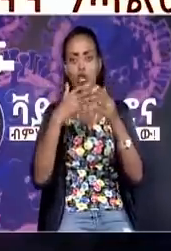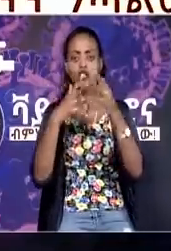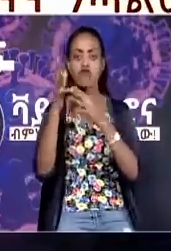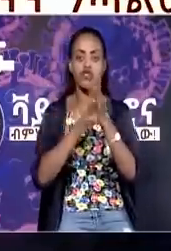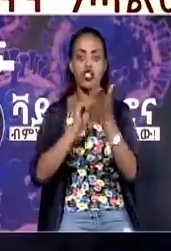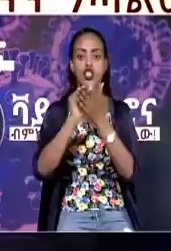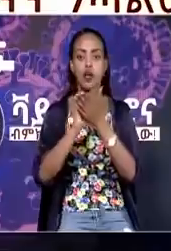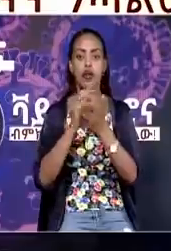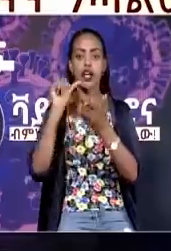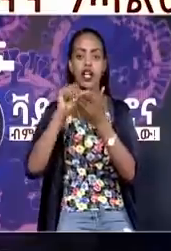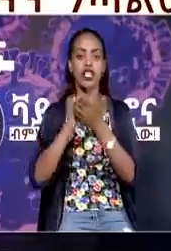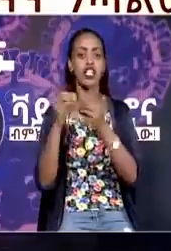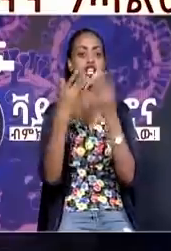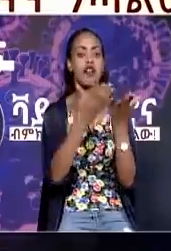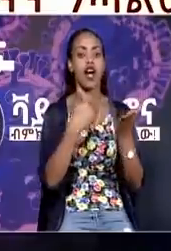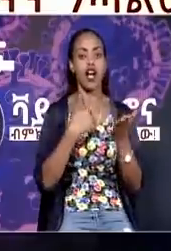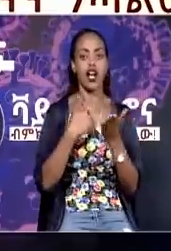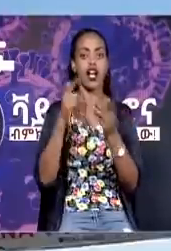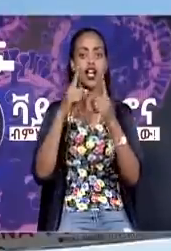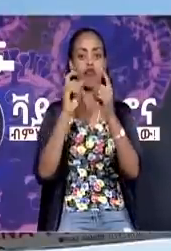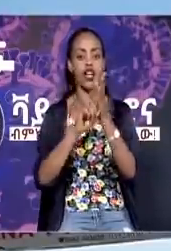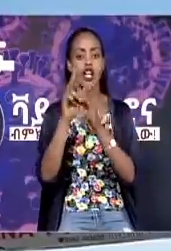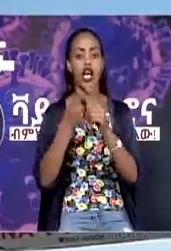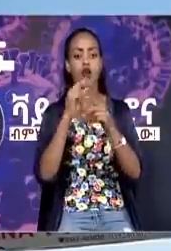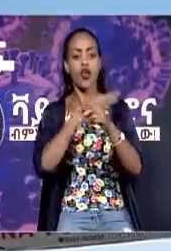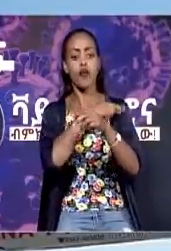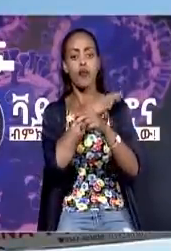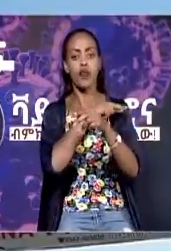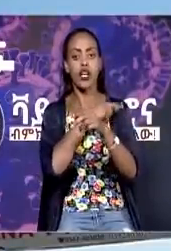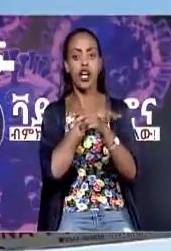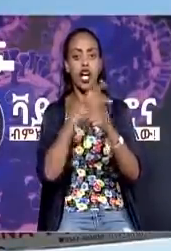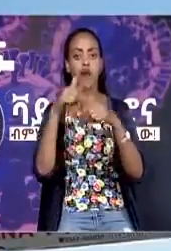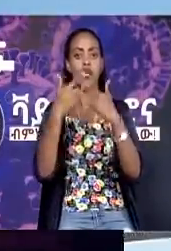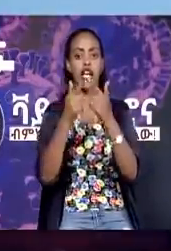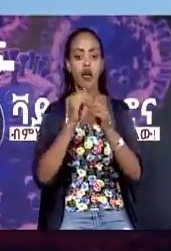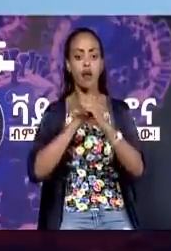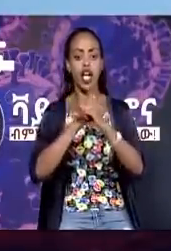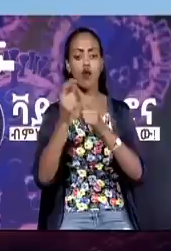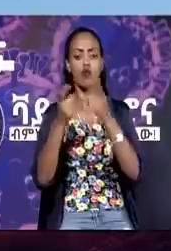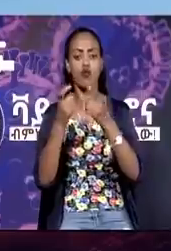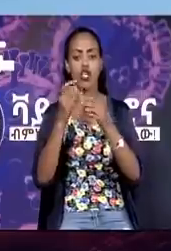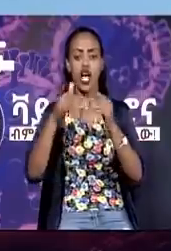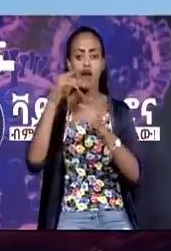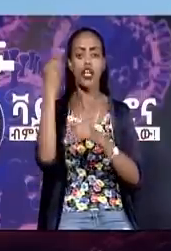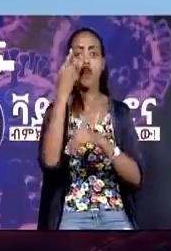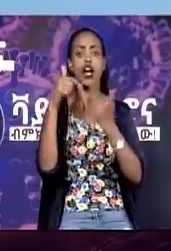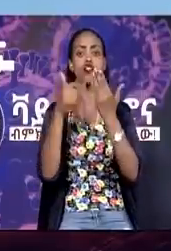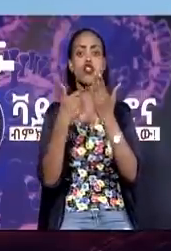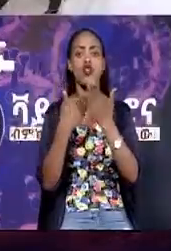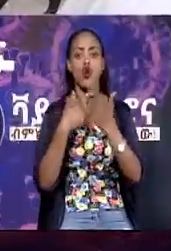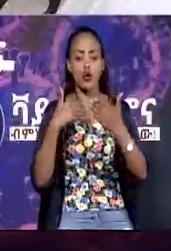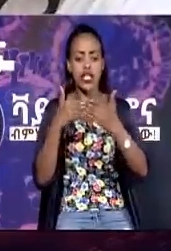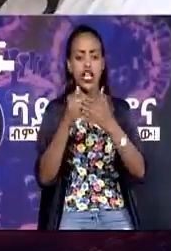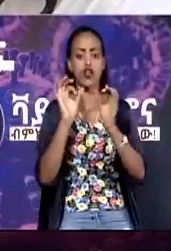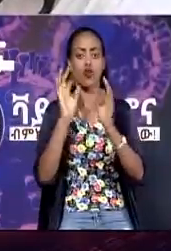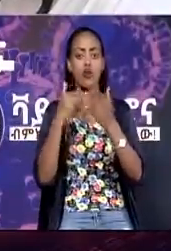سامران بحاق زاركي بولو لابدا فيروس كورونا كاب محكام كيدي مكل هالا مكوطارن عبي ربحاس لزلوو تبتحن الزي